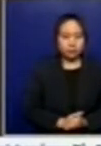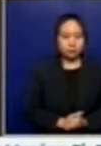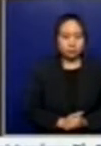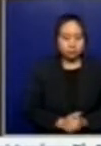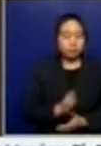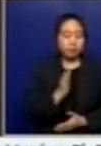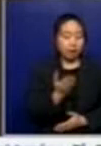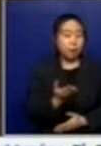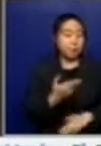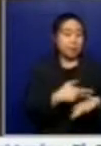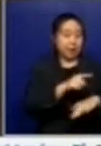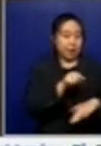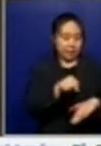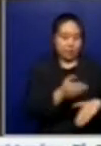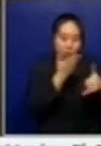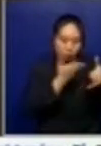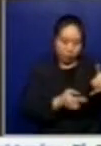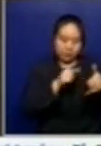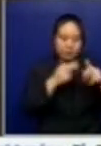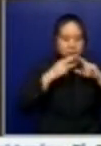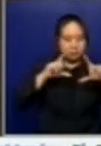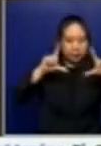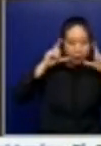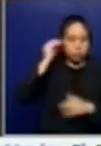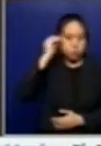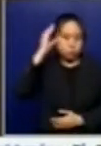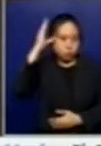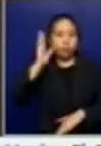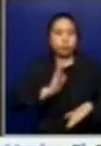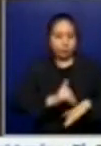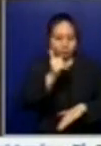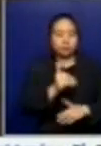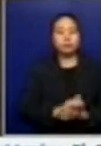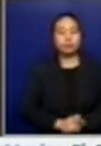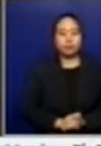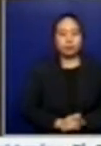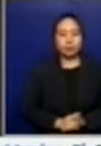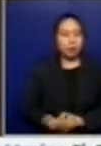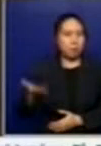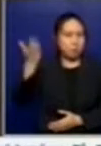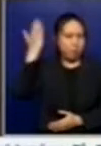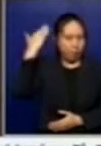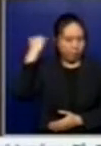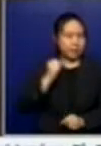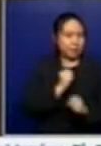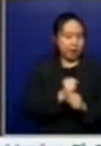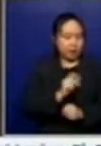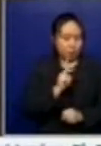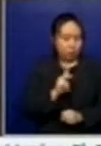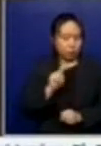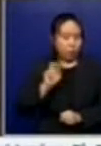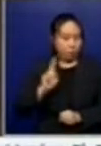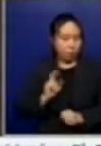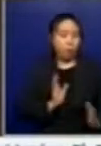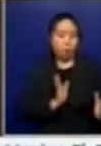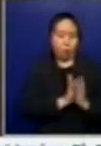บวรศักดิ์ท่านเป็นบุคคลที่มีชื่อเสียงมีความรู้ความสามารถนะครับและก็เคยเป็นกตร.ทำงานร่วมกับผมมา